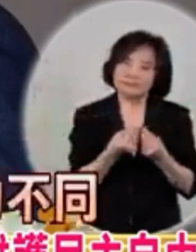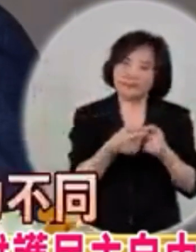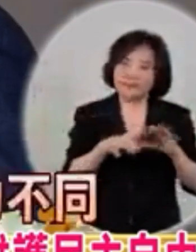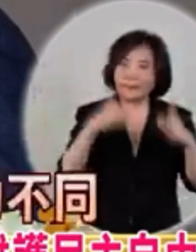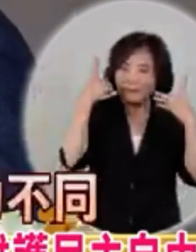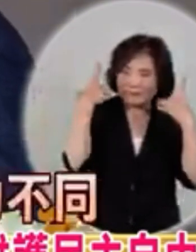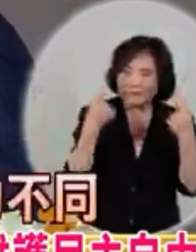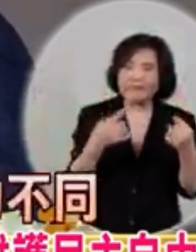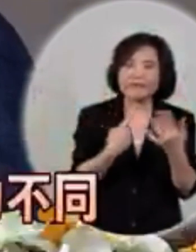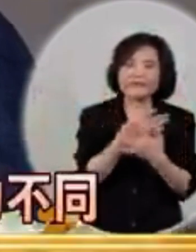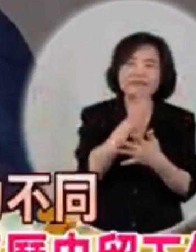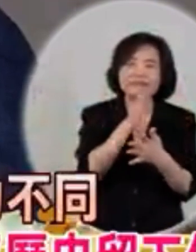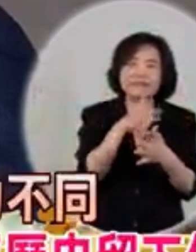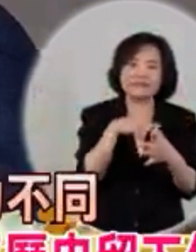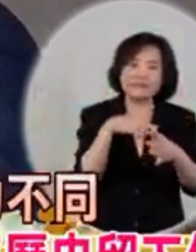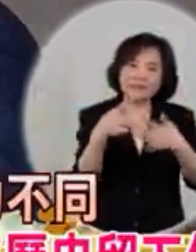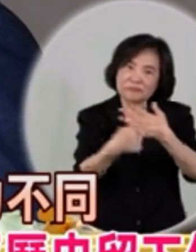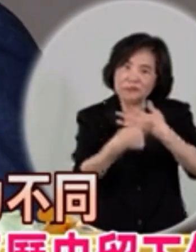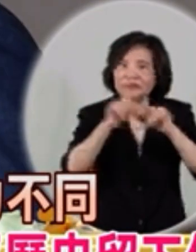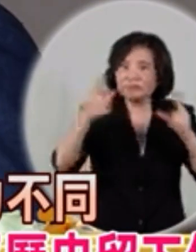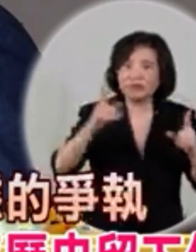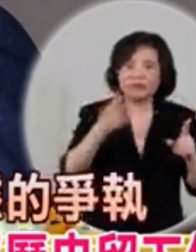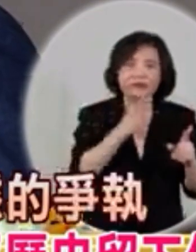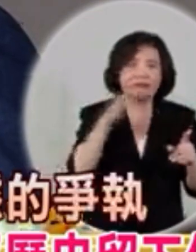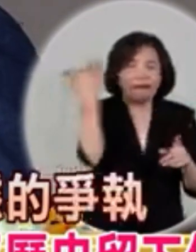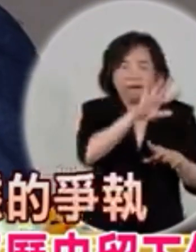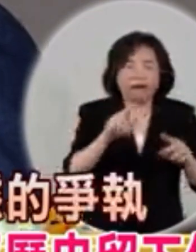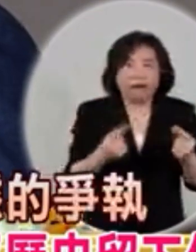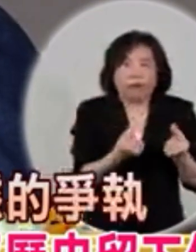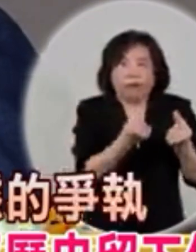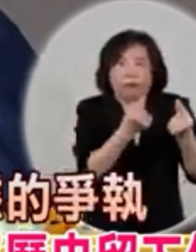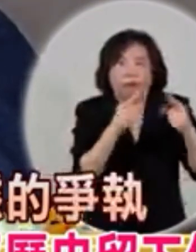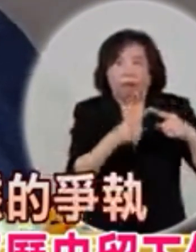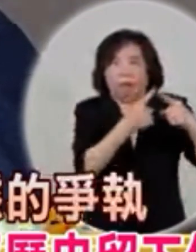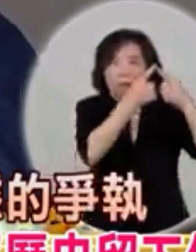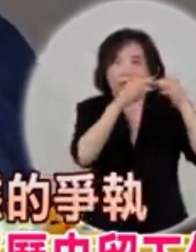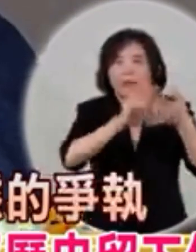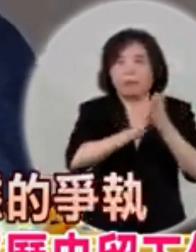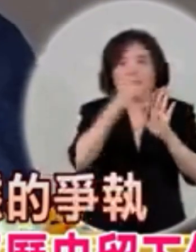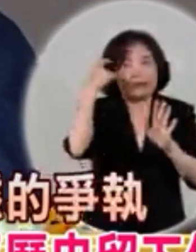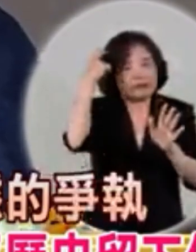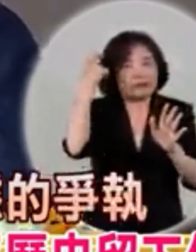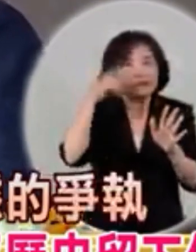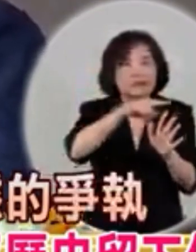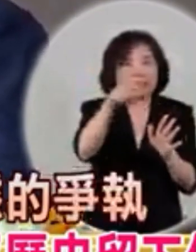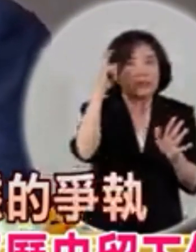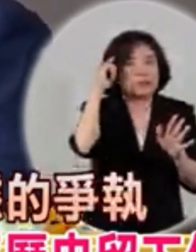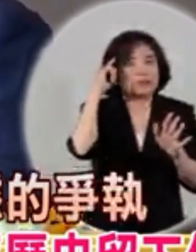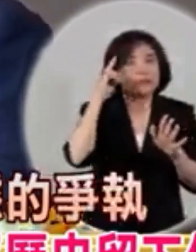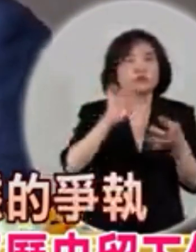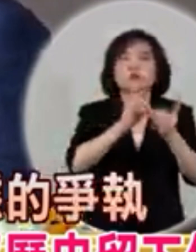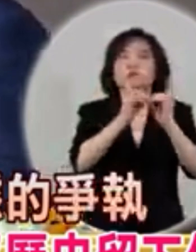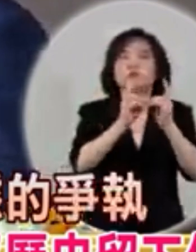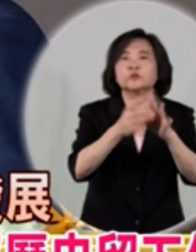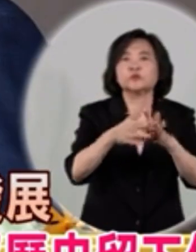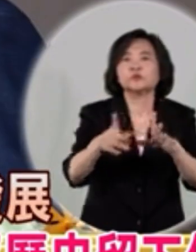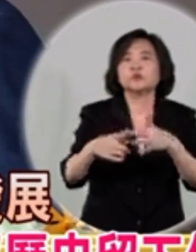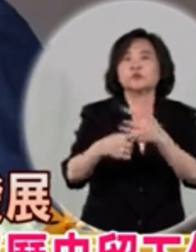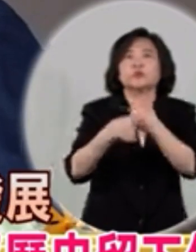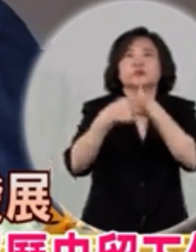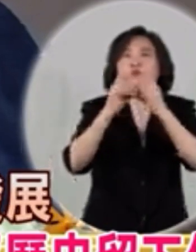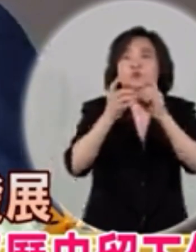是路径手段的不同，被无限上纲成意识形态的争执。这些争